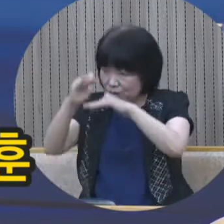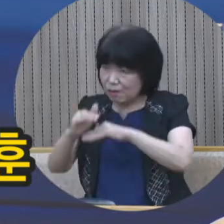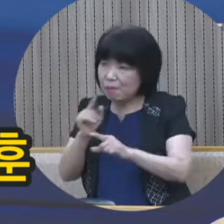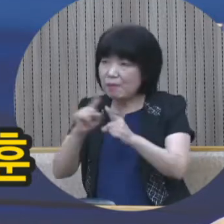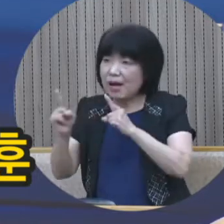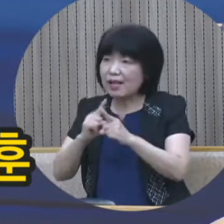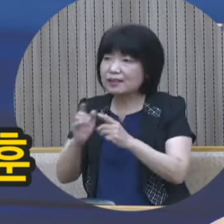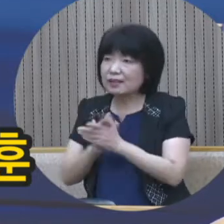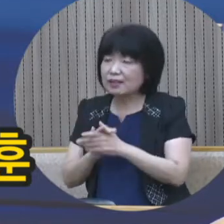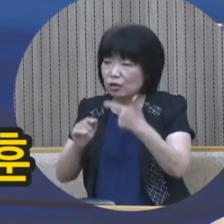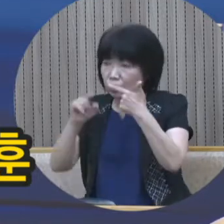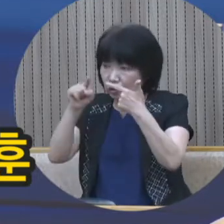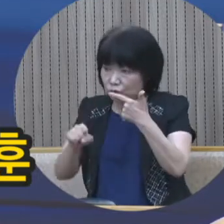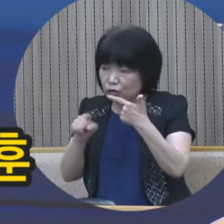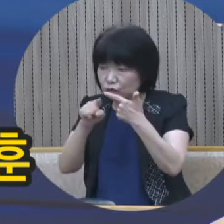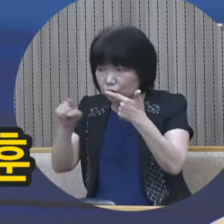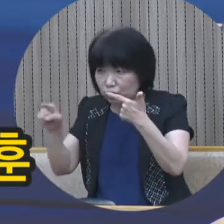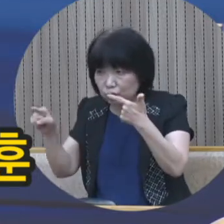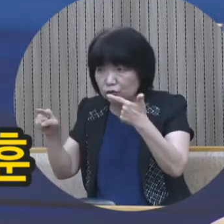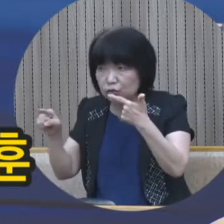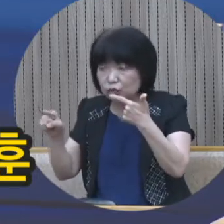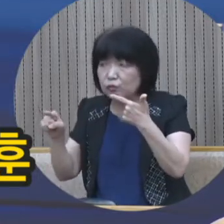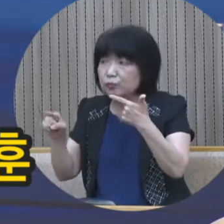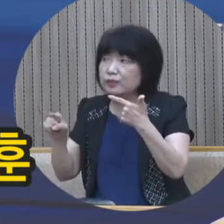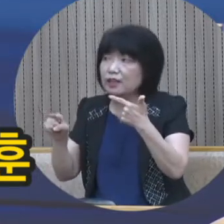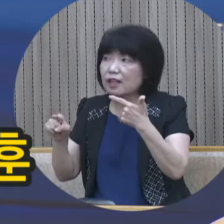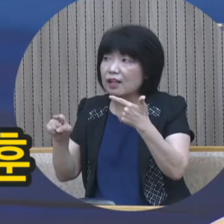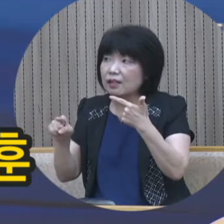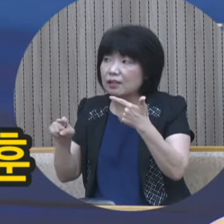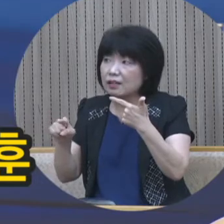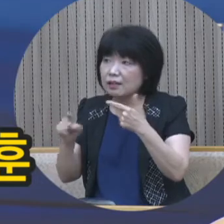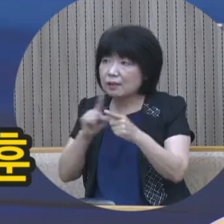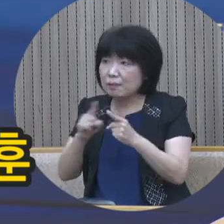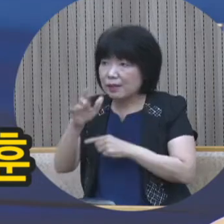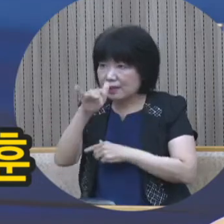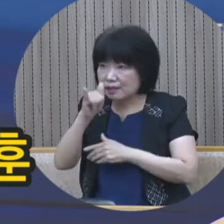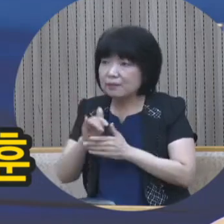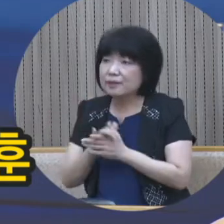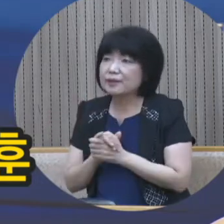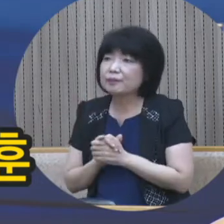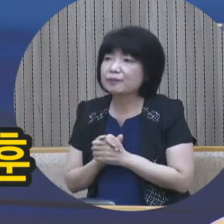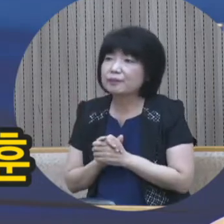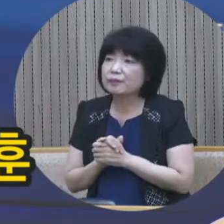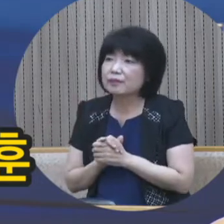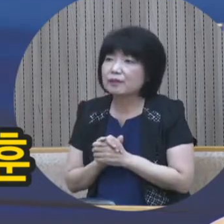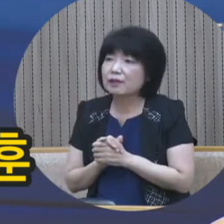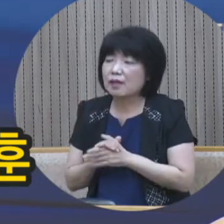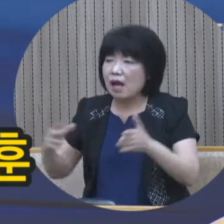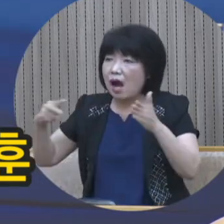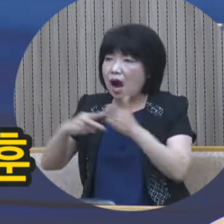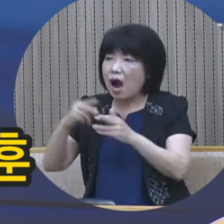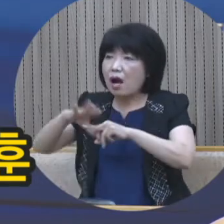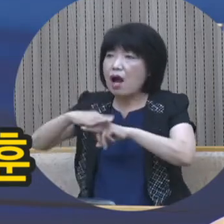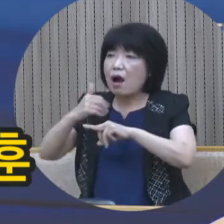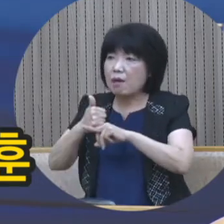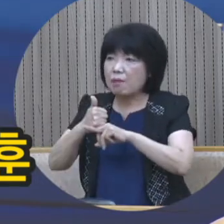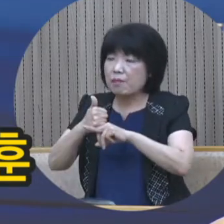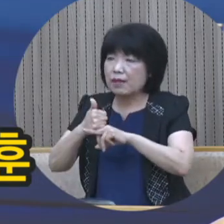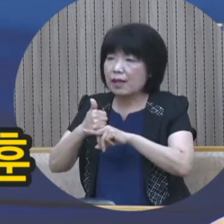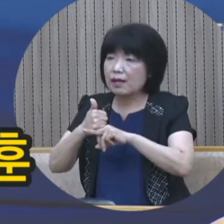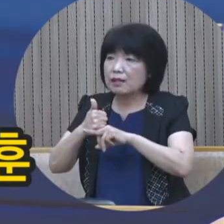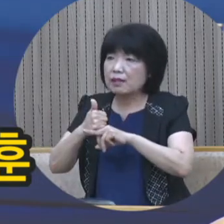말씀이 그래요. 6장 후반부에 그런 말씀을 기록하는데 아람 왕